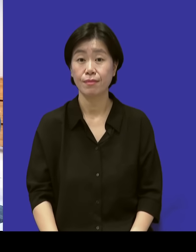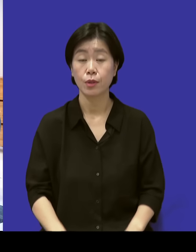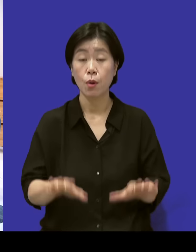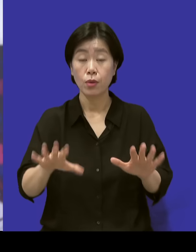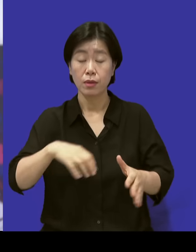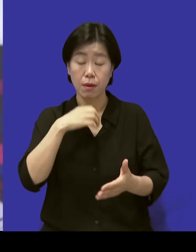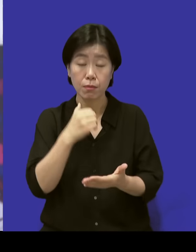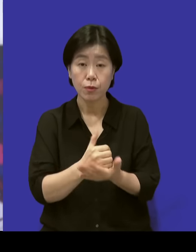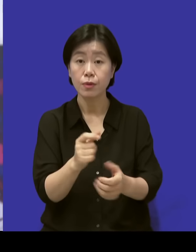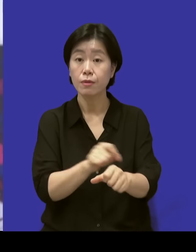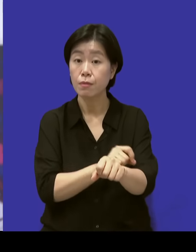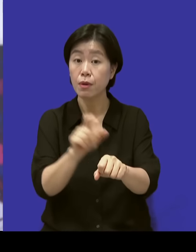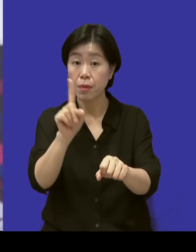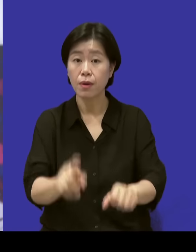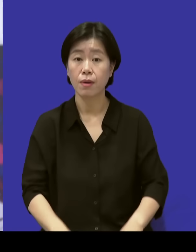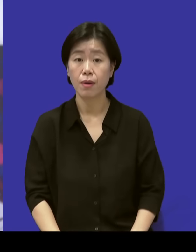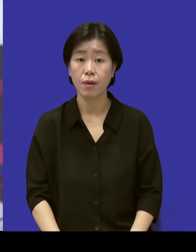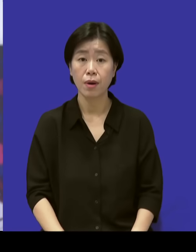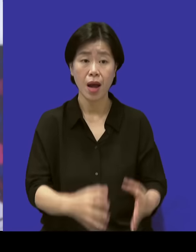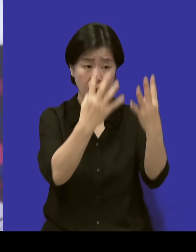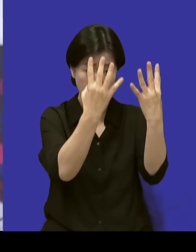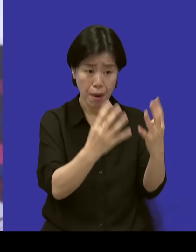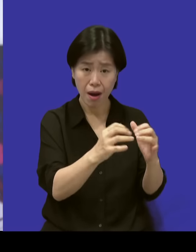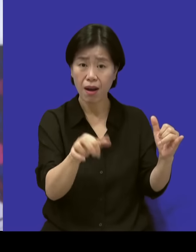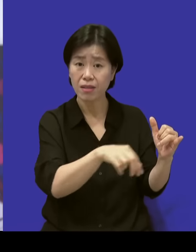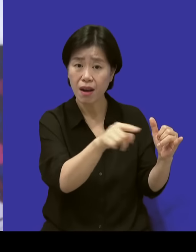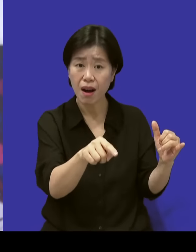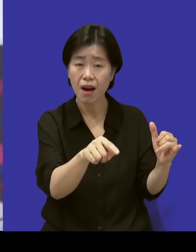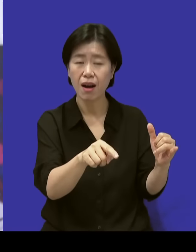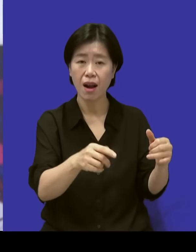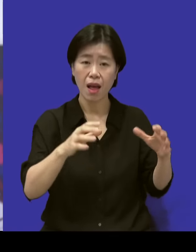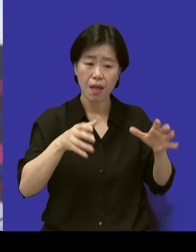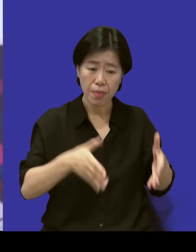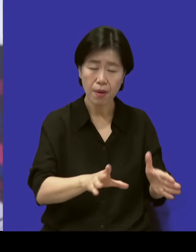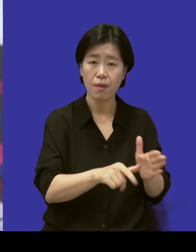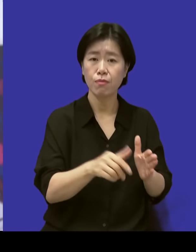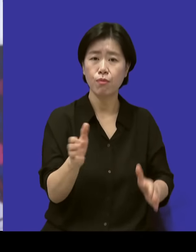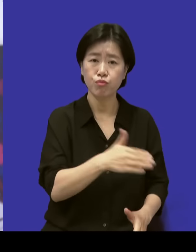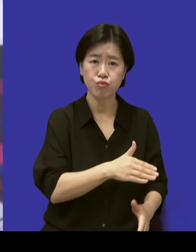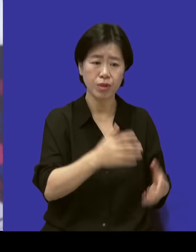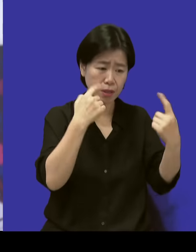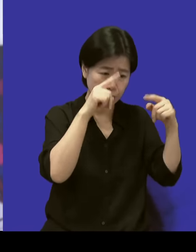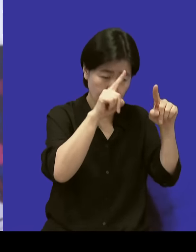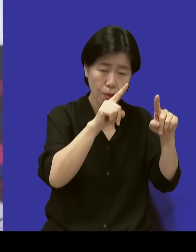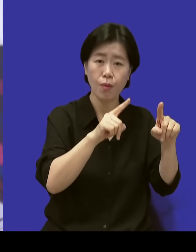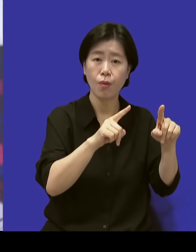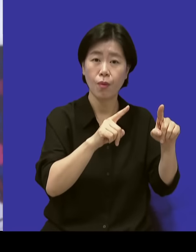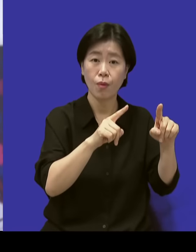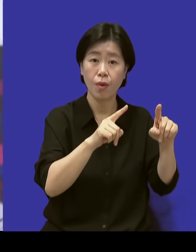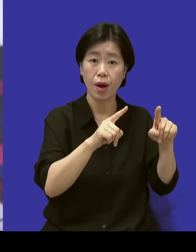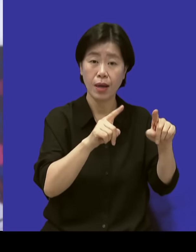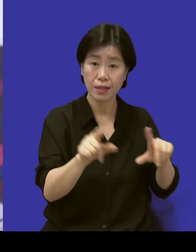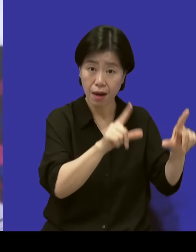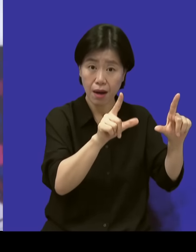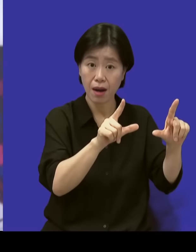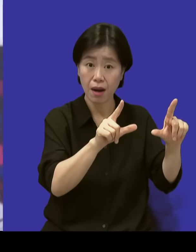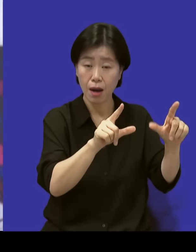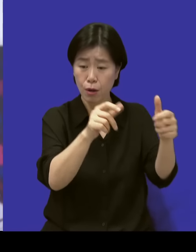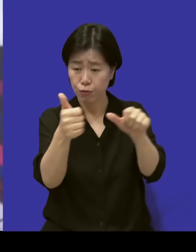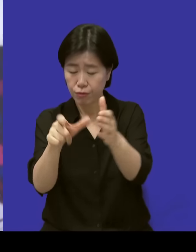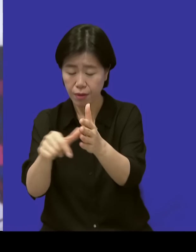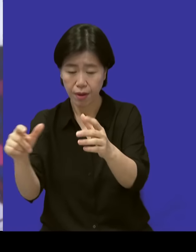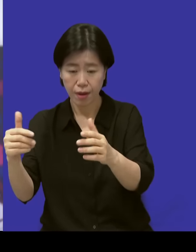줬던 이야기가 그들이 평생을 지옥 속에 살았는데 죽어서도 지옥을 간다는 것이 이제 마지막으로 우리 교도소장님이나 이런